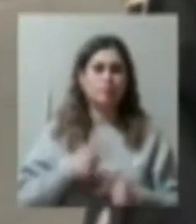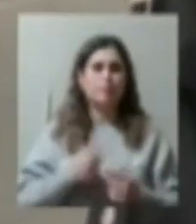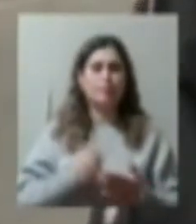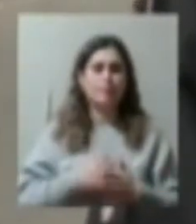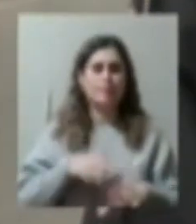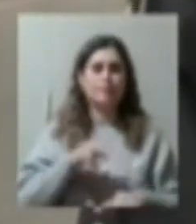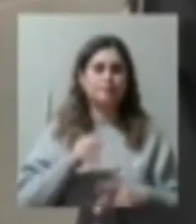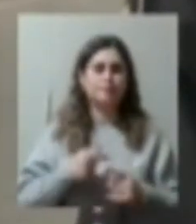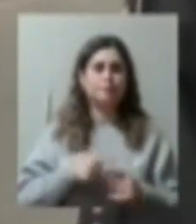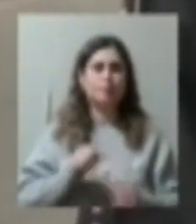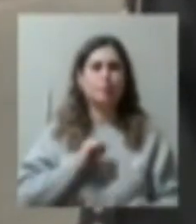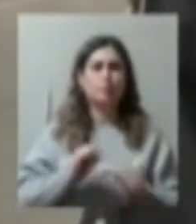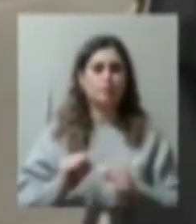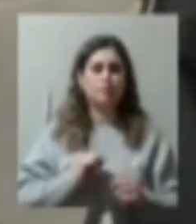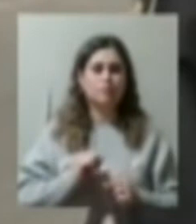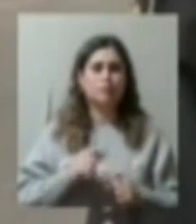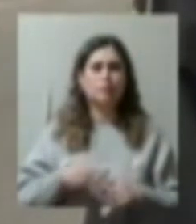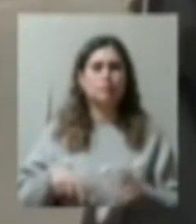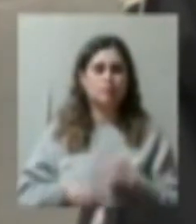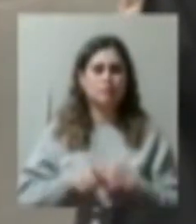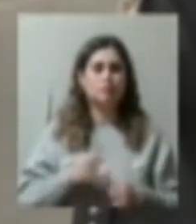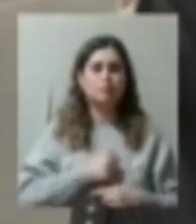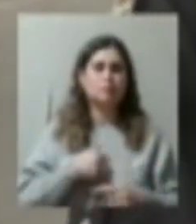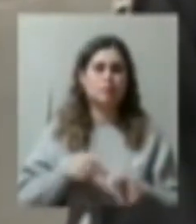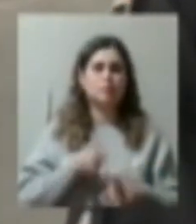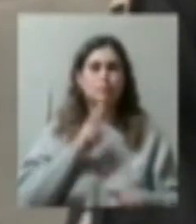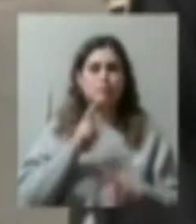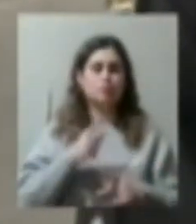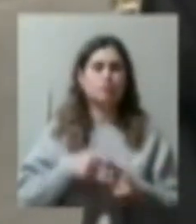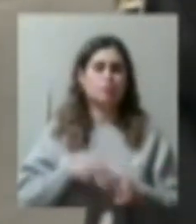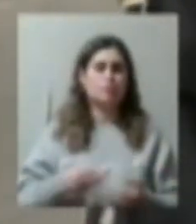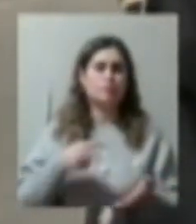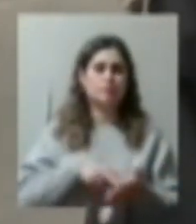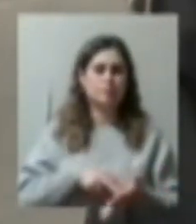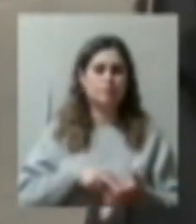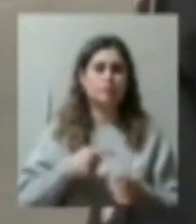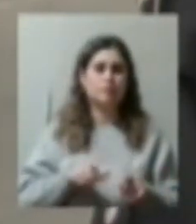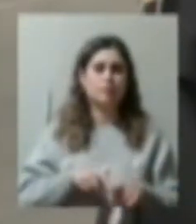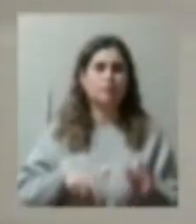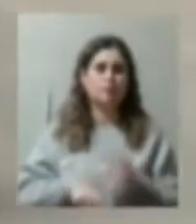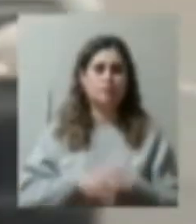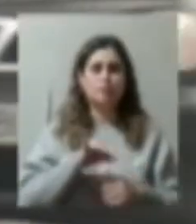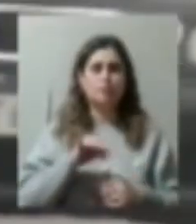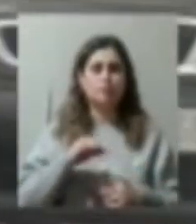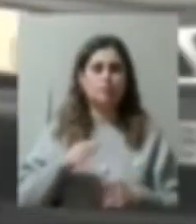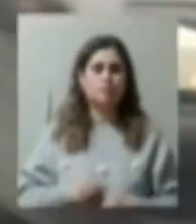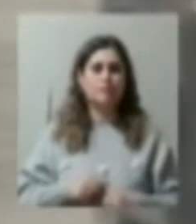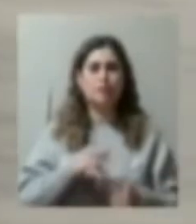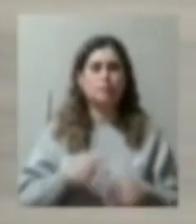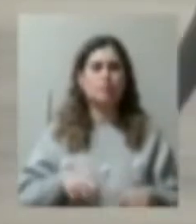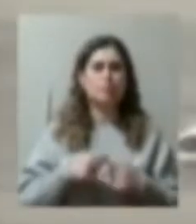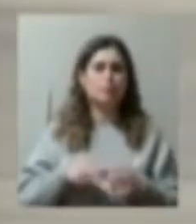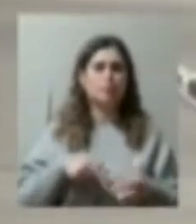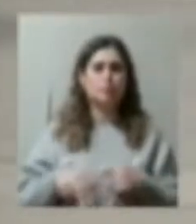влади, до правління доріг саме з таким зверненням щодо встановлення такої дорожньої розмітки. За порушення